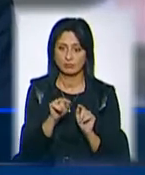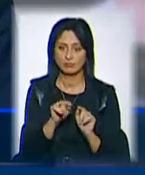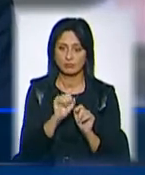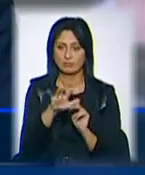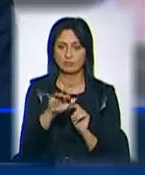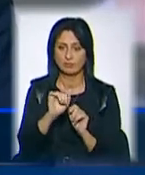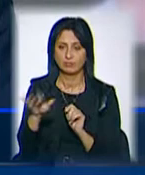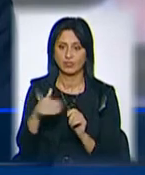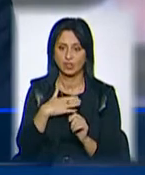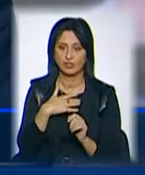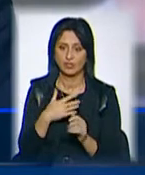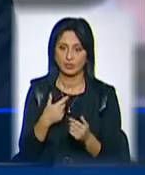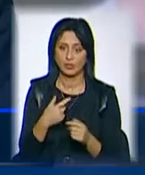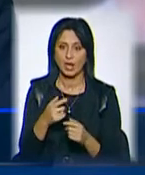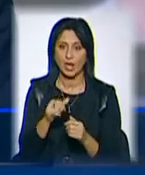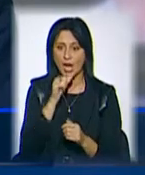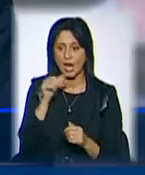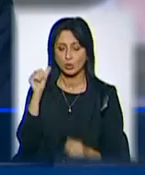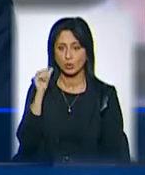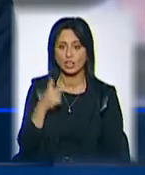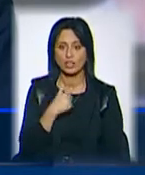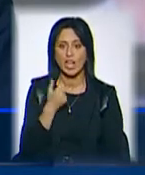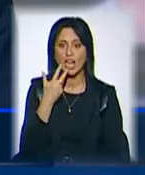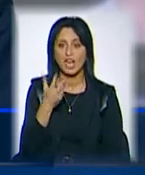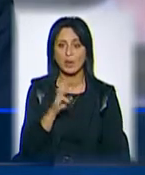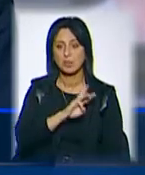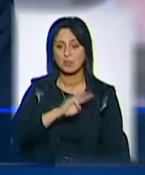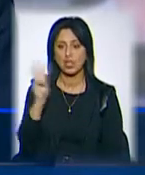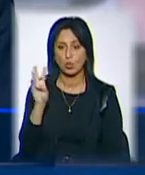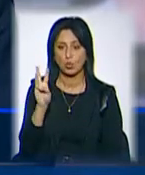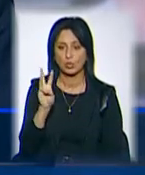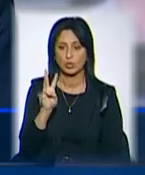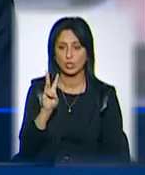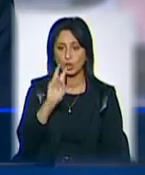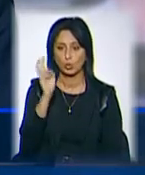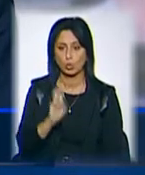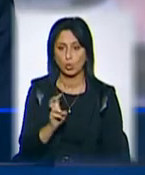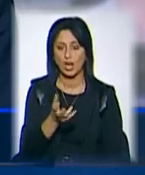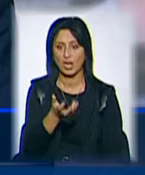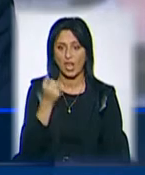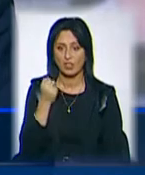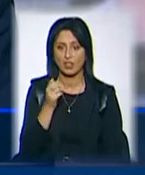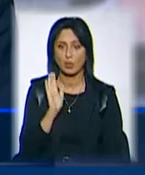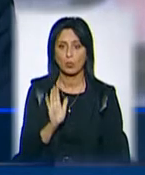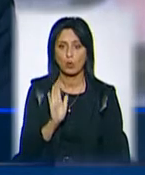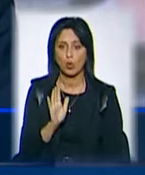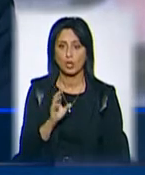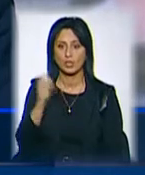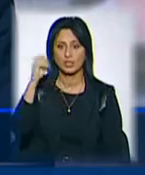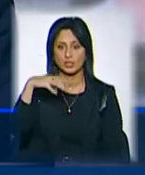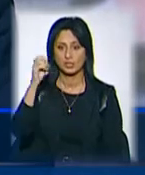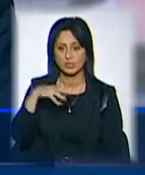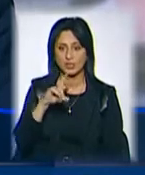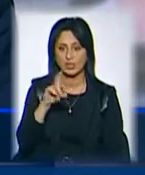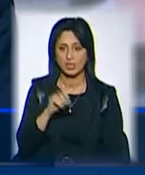იქით შეიძლება რომ მიიმართოს ჩვენი რესურსი. გასულ წელს ჩვენ რამოდენიმე მილიონი დოლარი ავიღეთ მხოლოდ